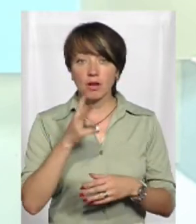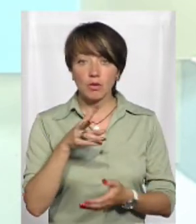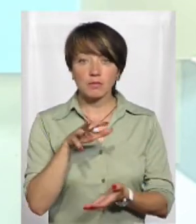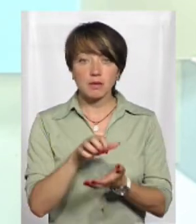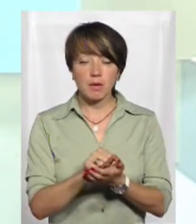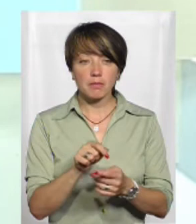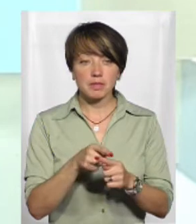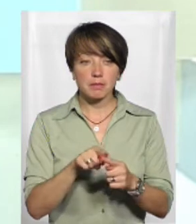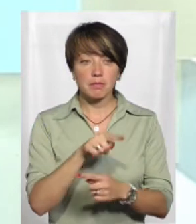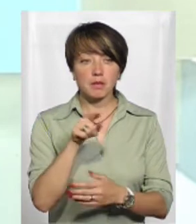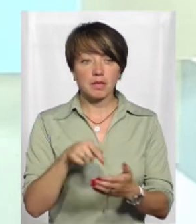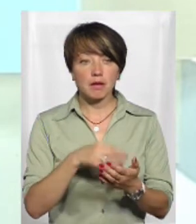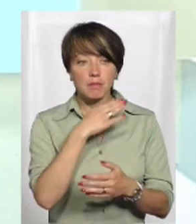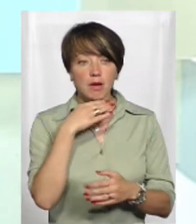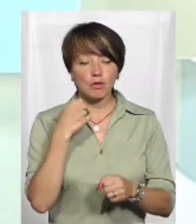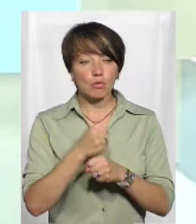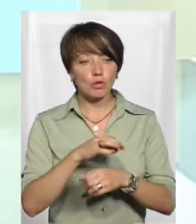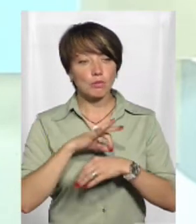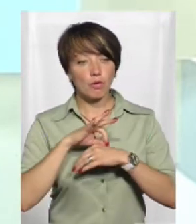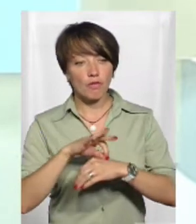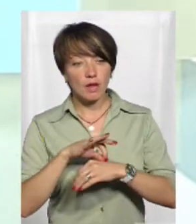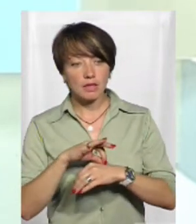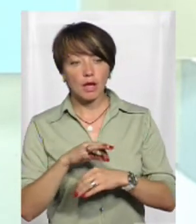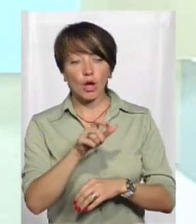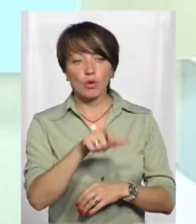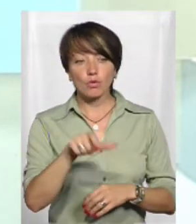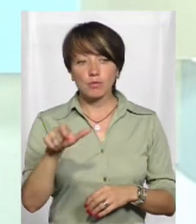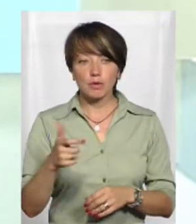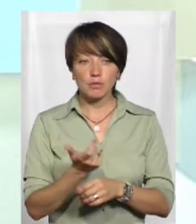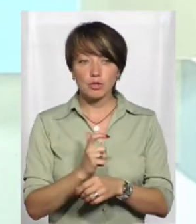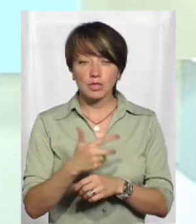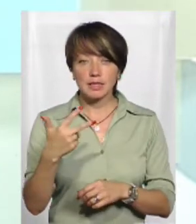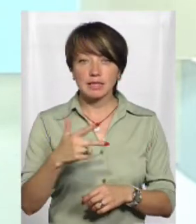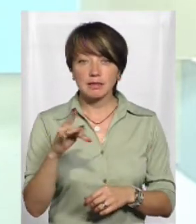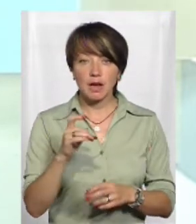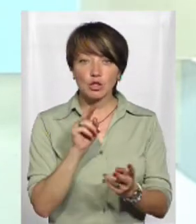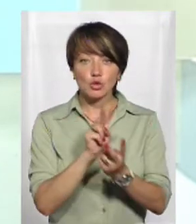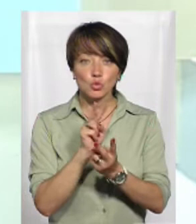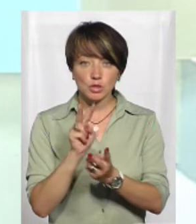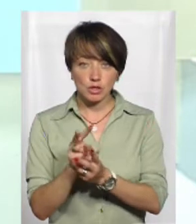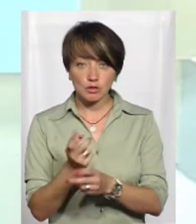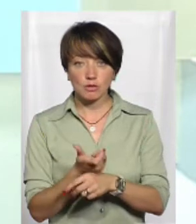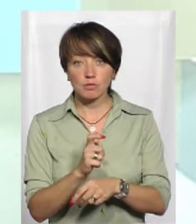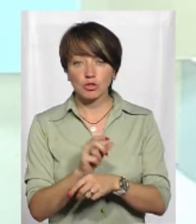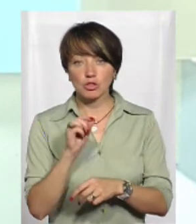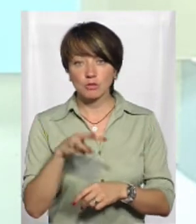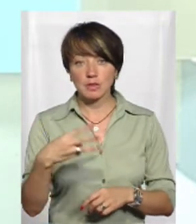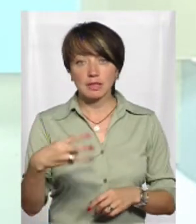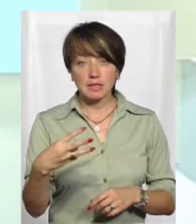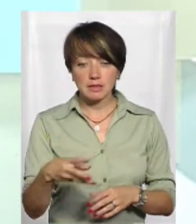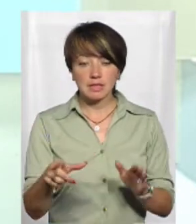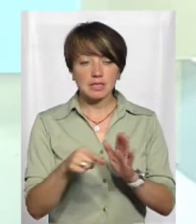займаємося цим питанням. Багато роботи було проведено, з людьми було, мабуть, більше 30 разів зустрічі, може навіть більше, ніж 30,